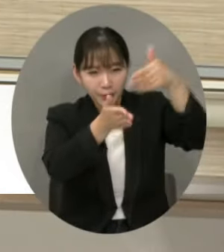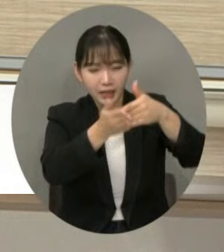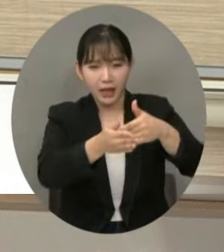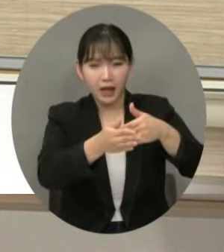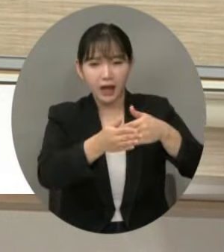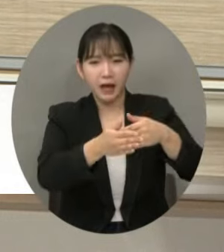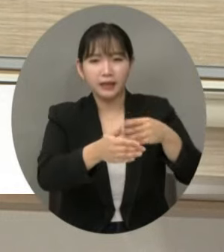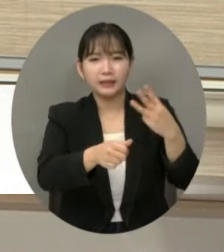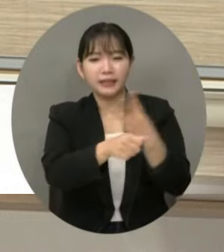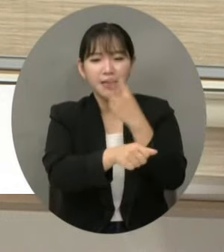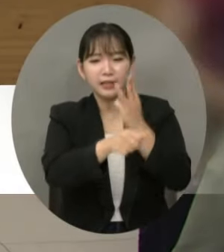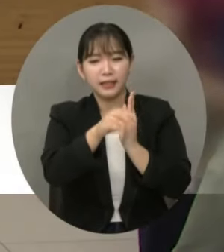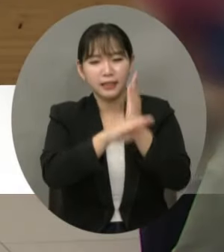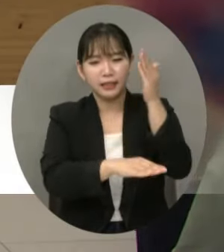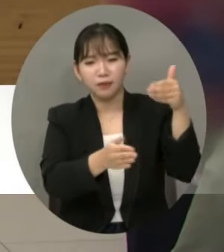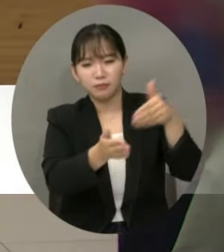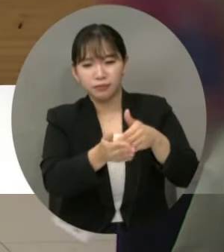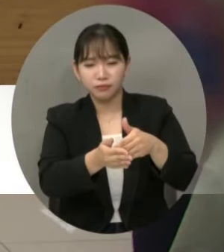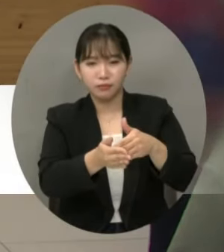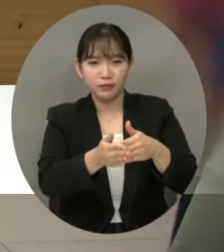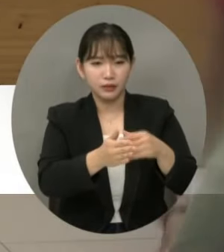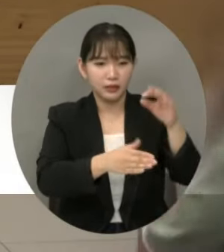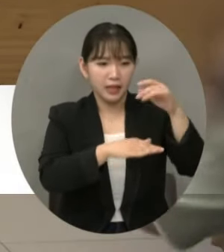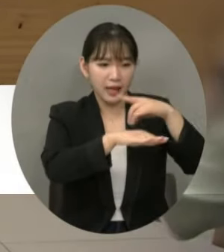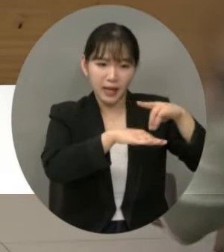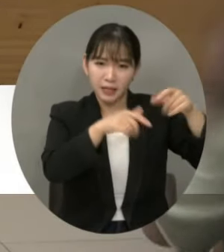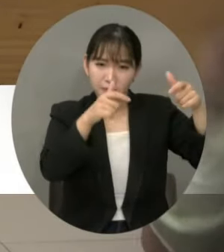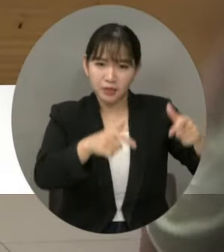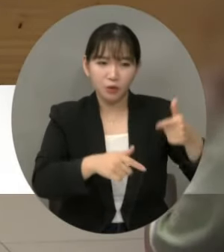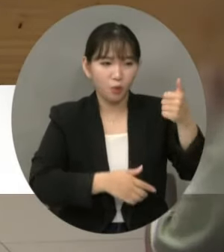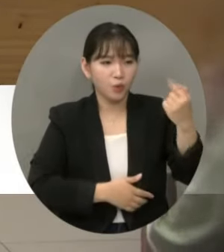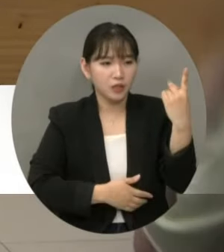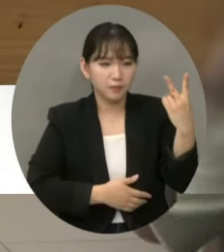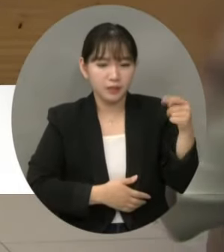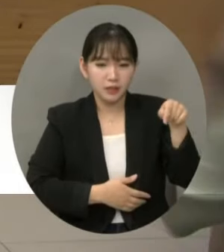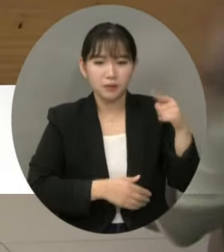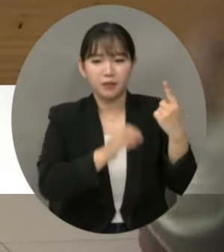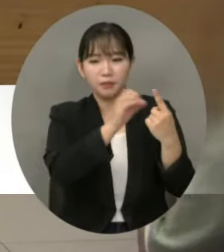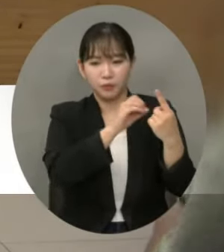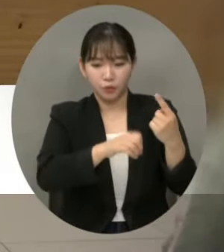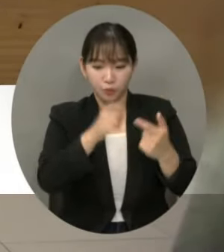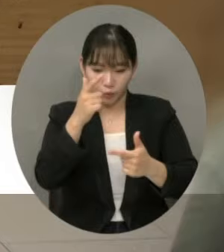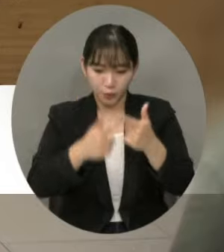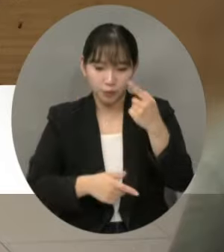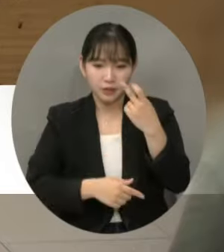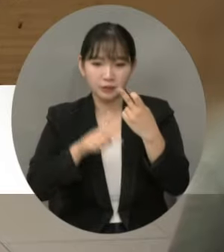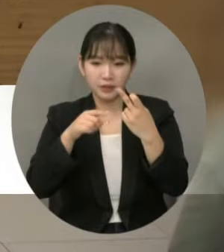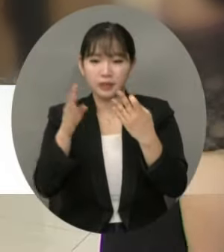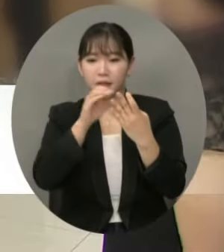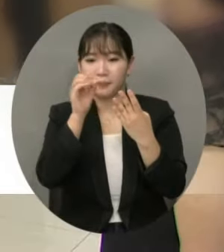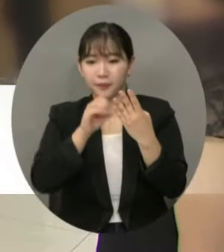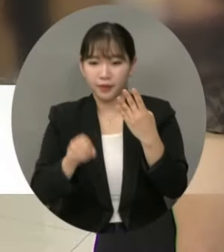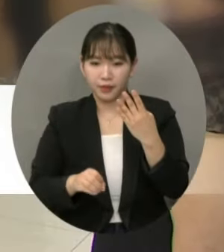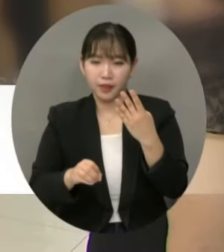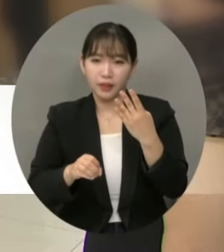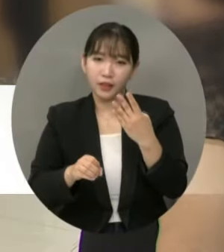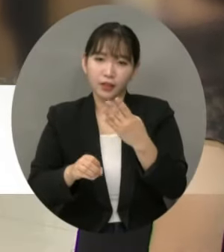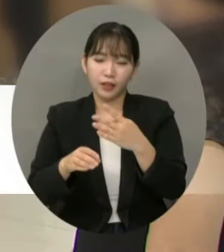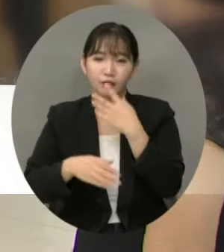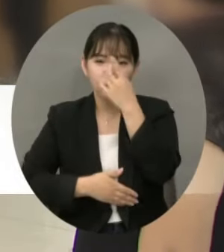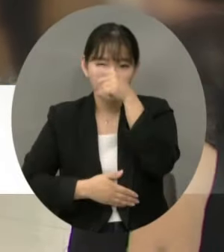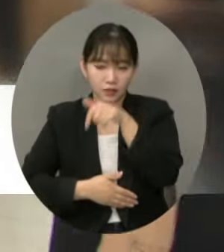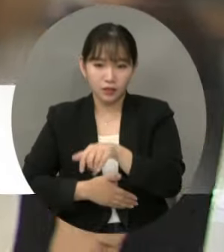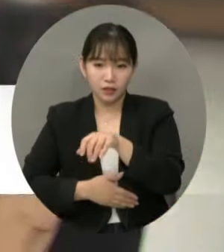180분 이상인 인구 비율은 서북권인 해남권이 52.1%, 목포권 12.4%,